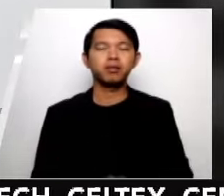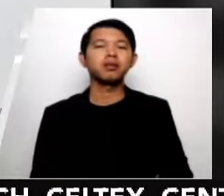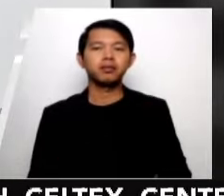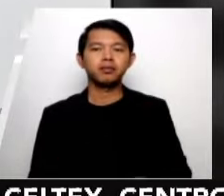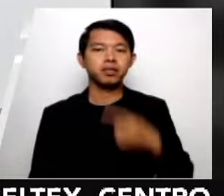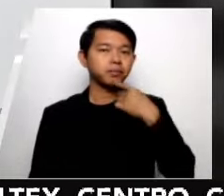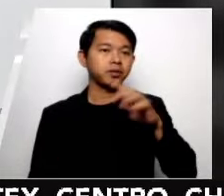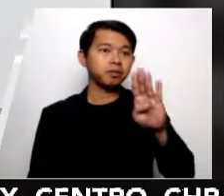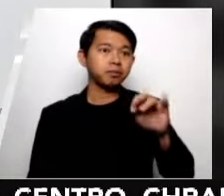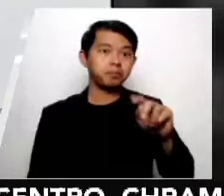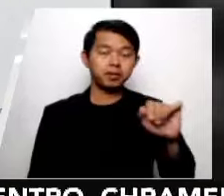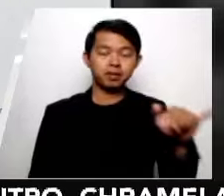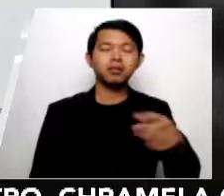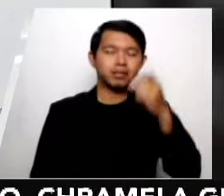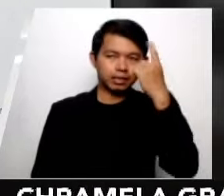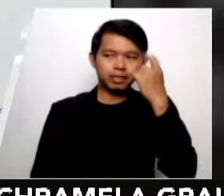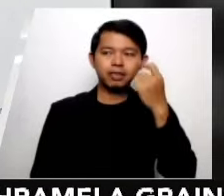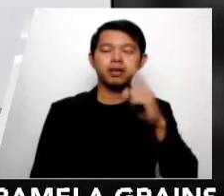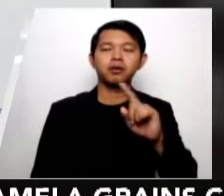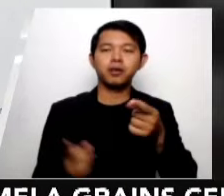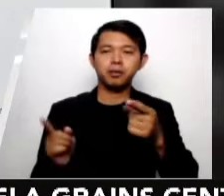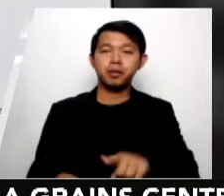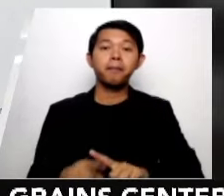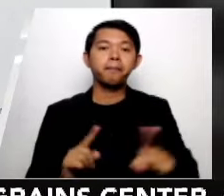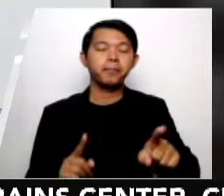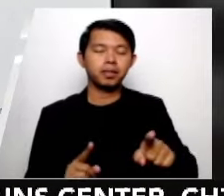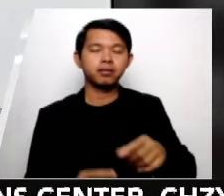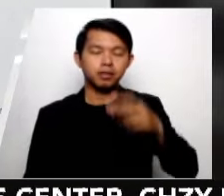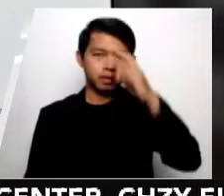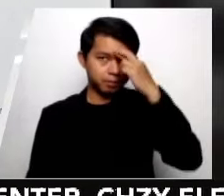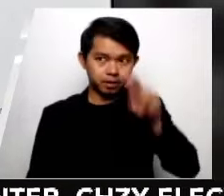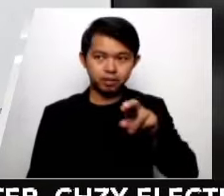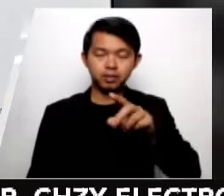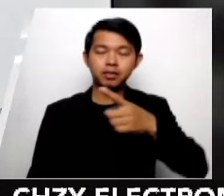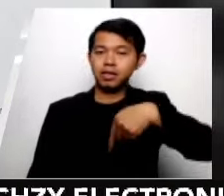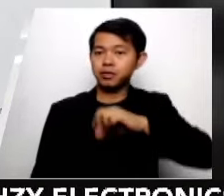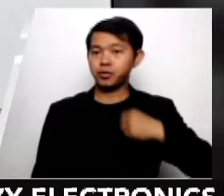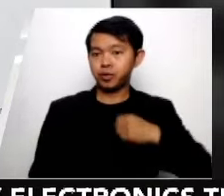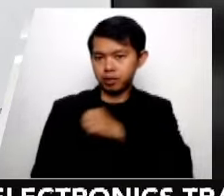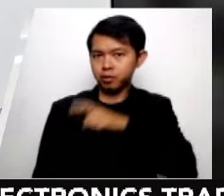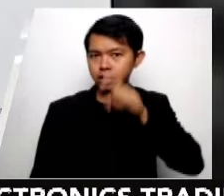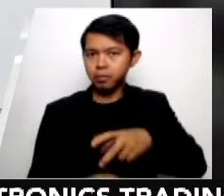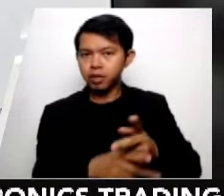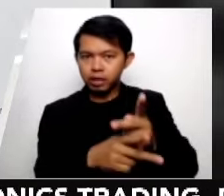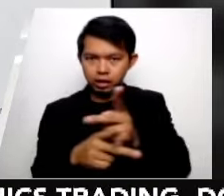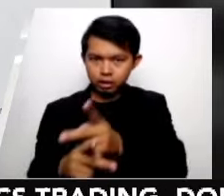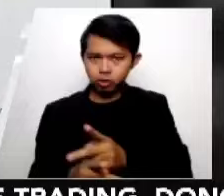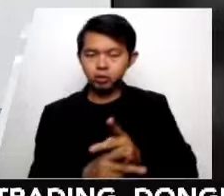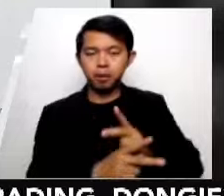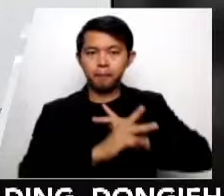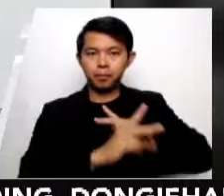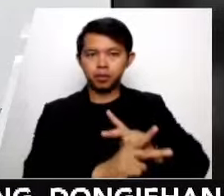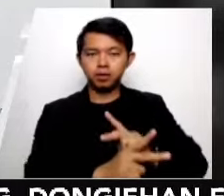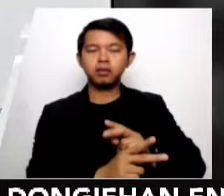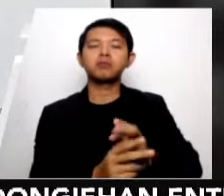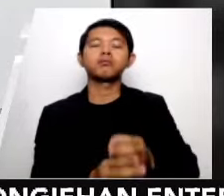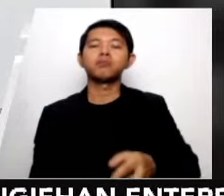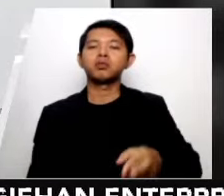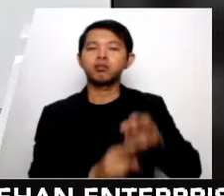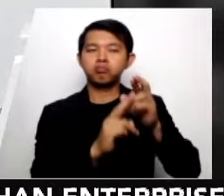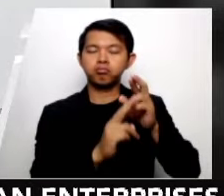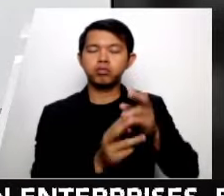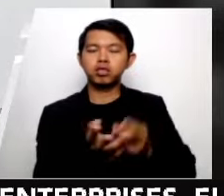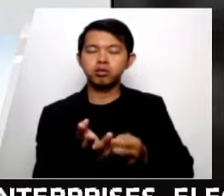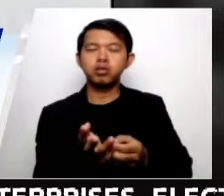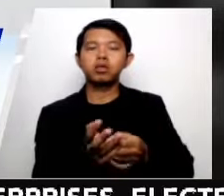paalala niya kay Padilla, tungkulin nilang mga senador na pangalagaan ang integridad ng Senado. Naway magsilbing aral daw ang